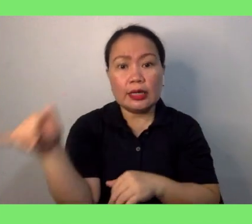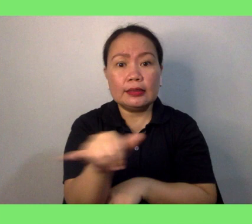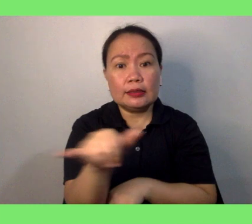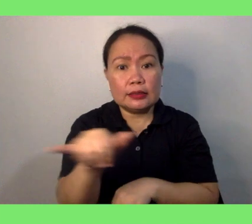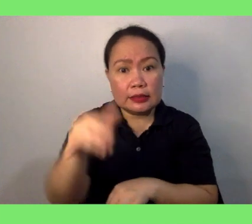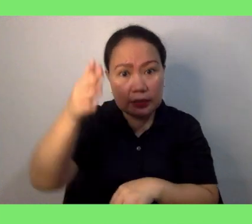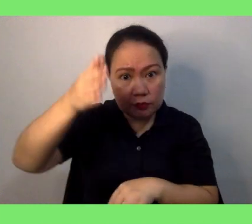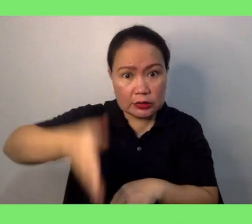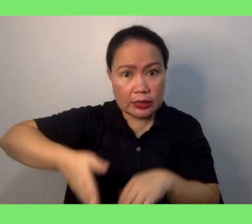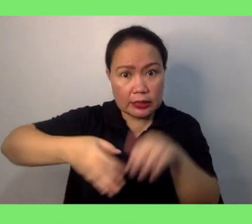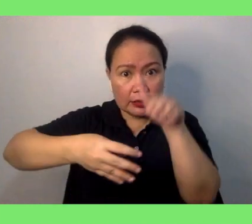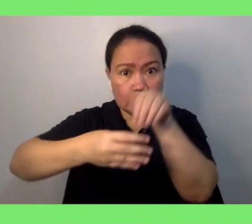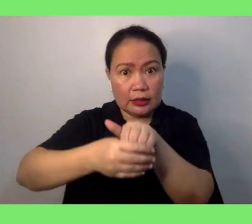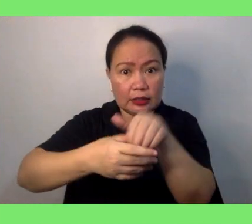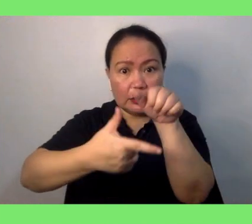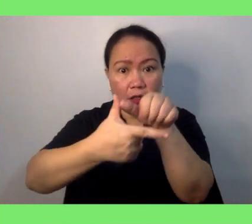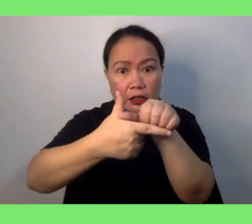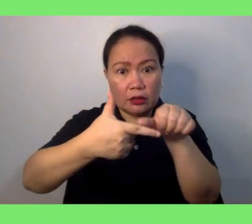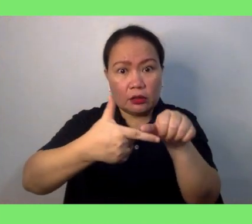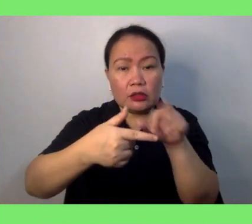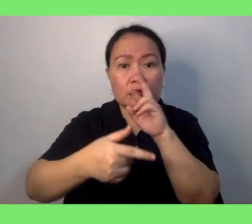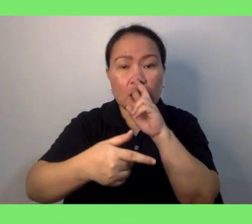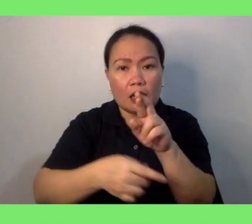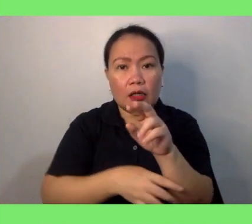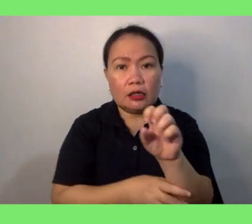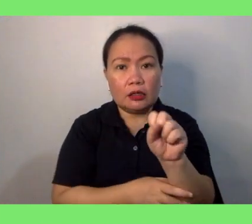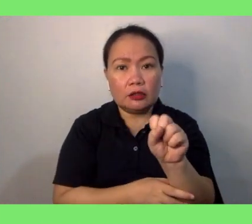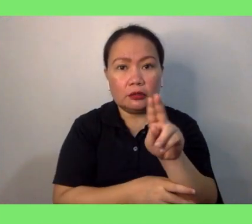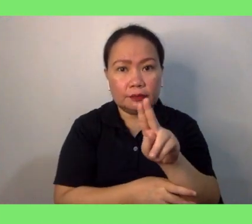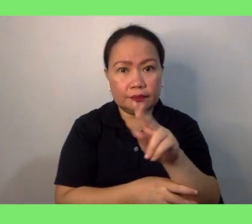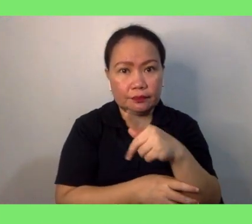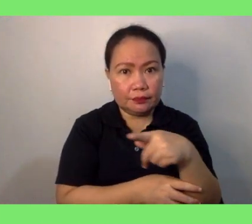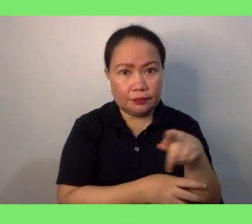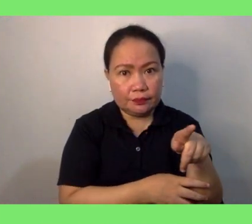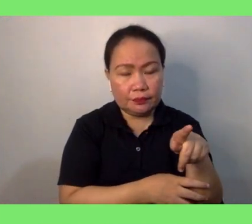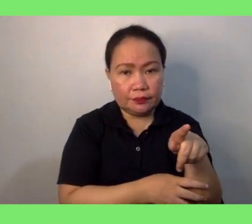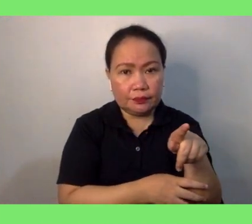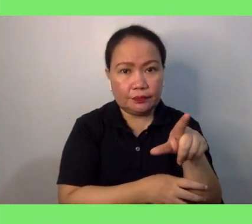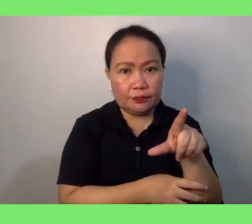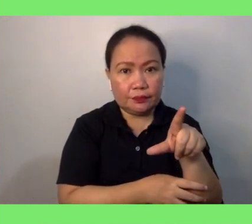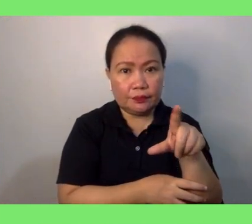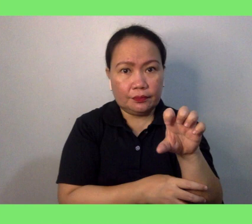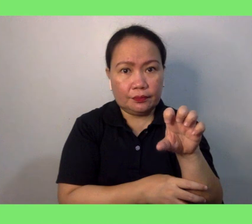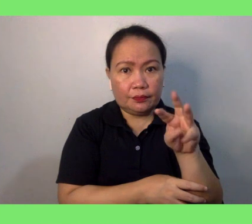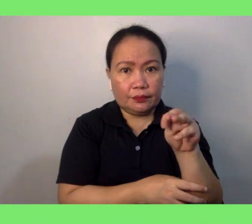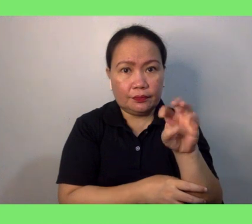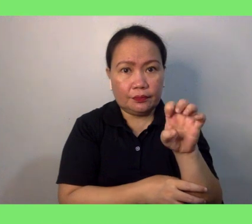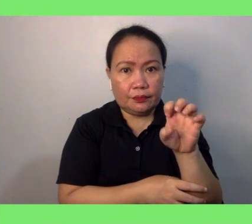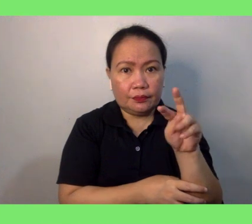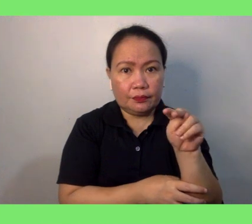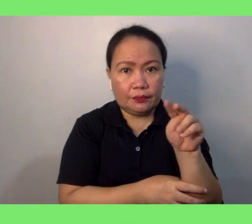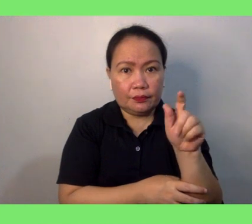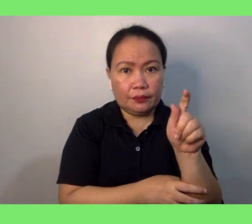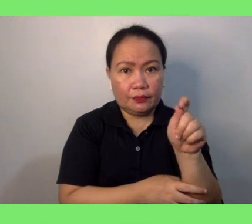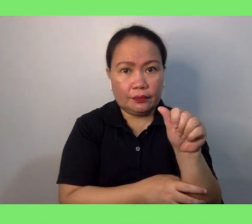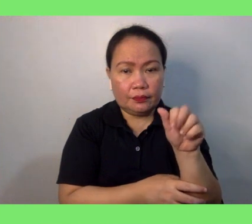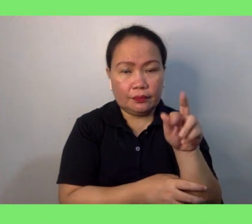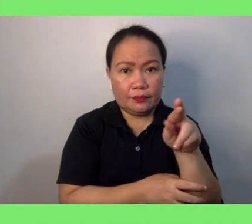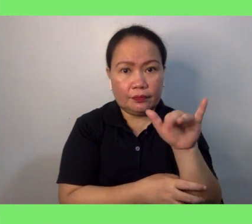itong dalawang to ay same side interior. So, kapag same side interior, dapat 180. Okay,